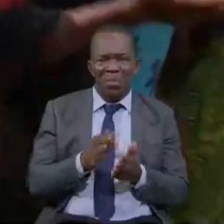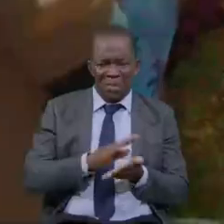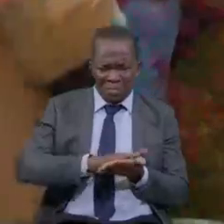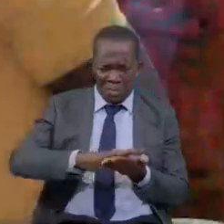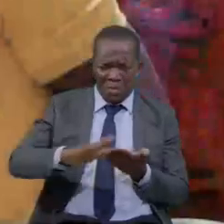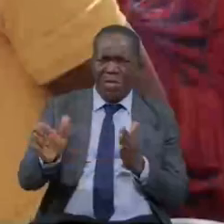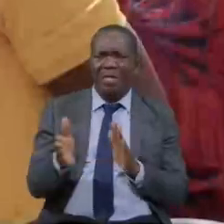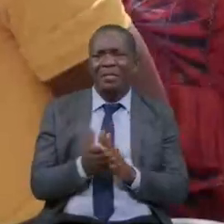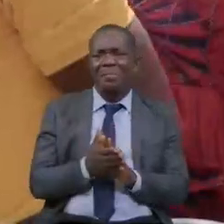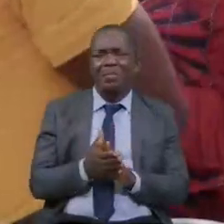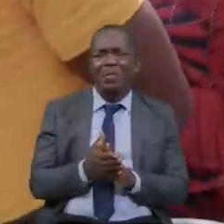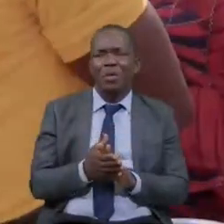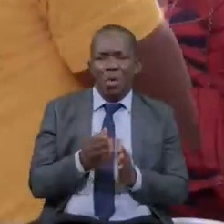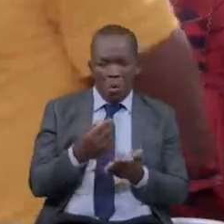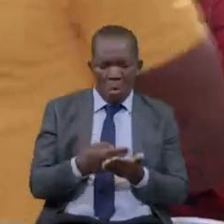saint.